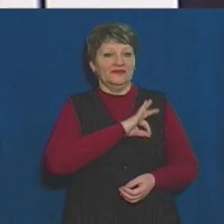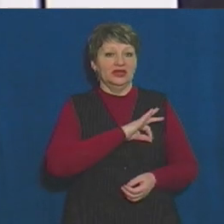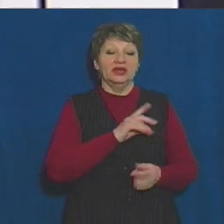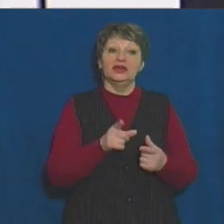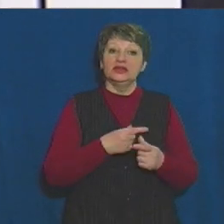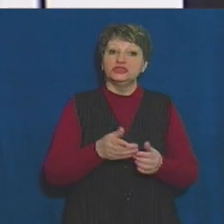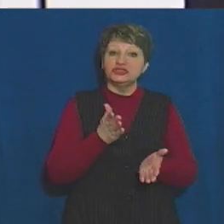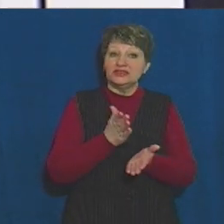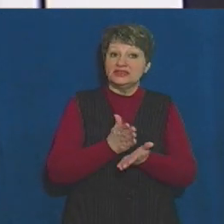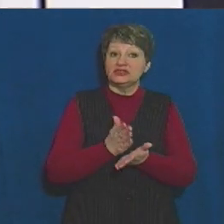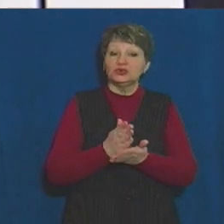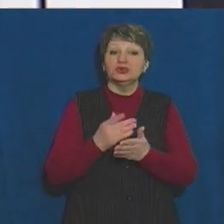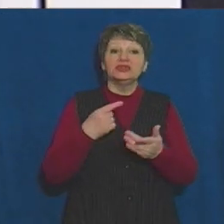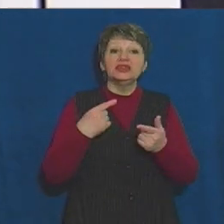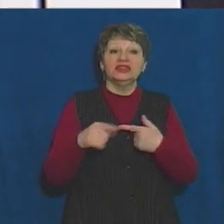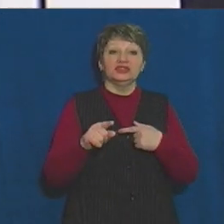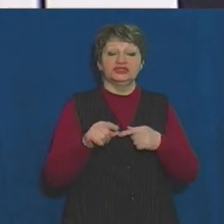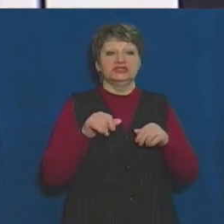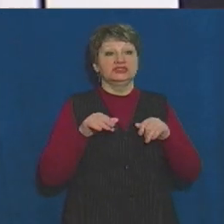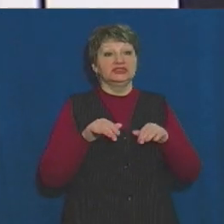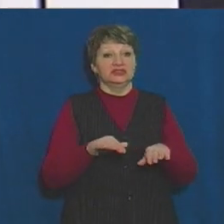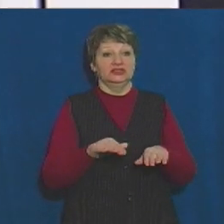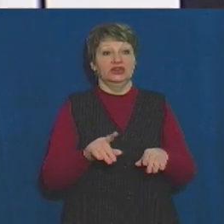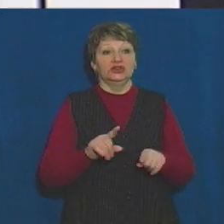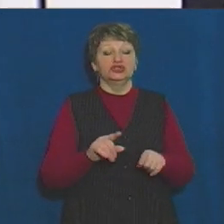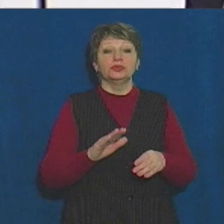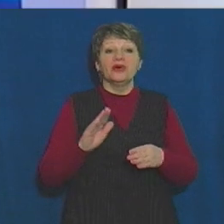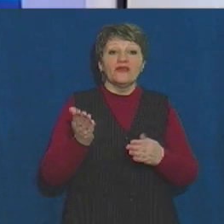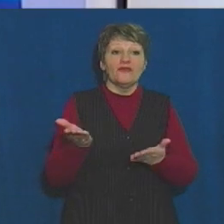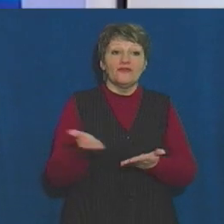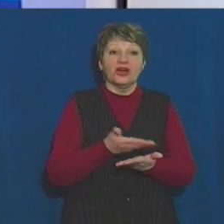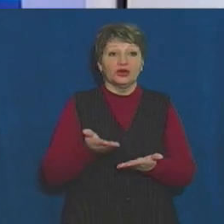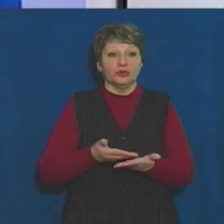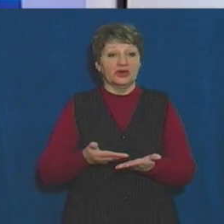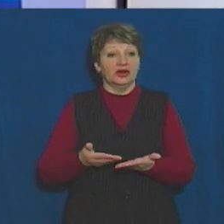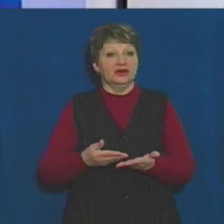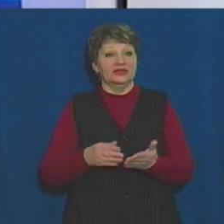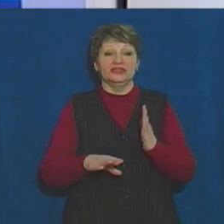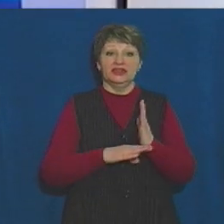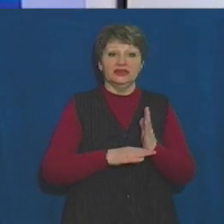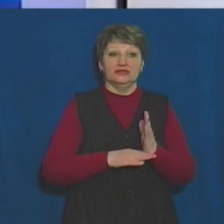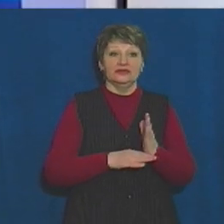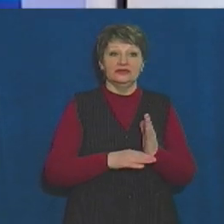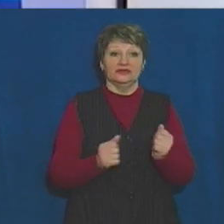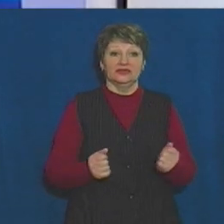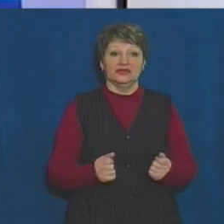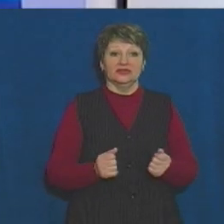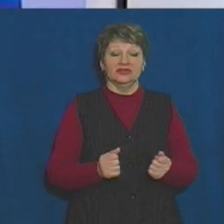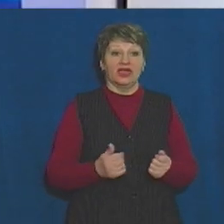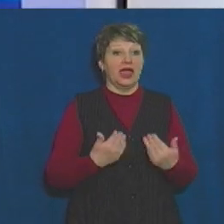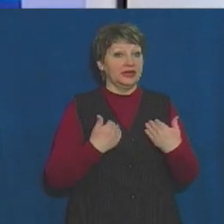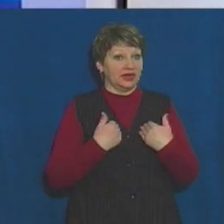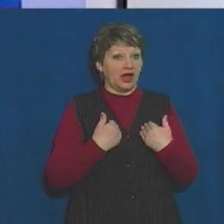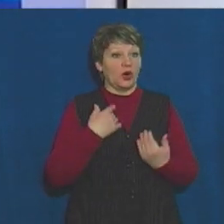інші способи боротьби зі шкідниками та хворобами, ніж вирубка дерев? Що стосується соснових, зокрема? Я особисто вважаю,